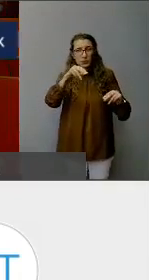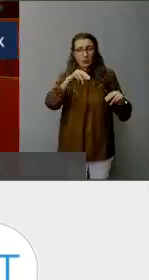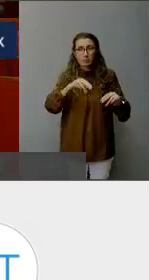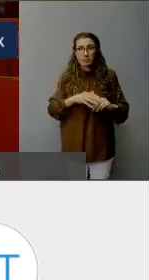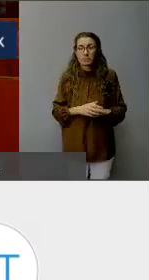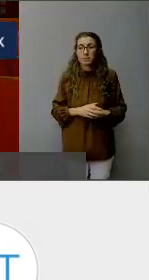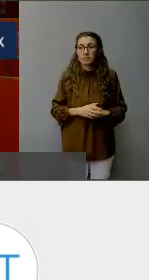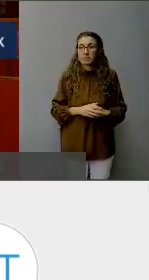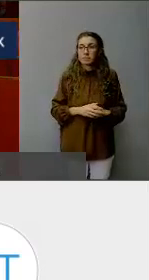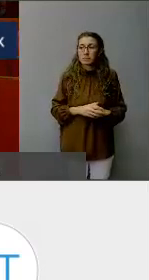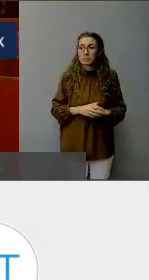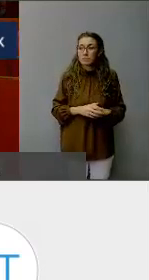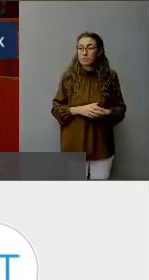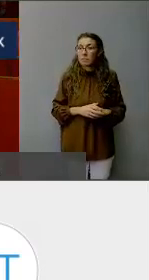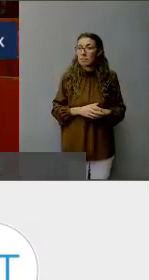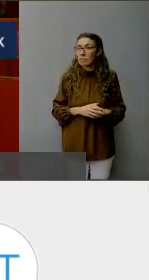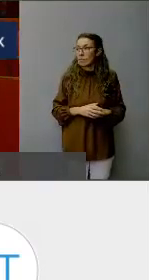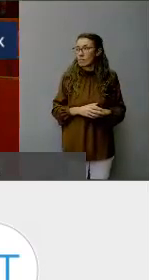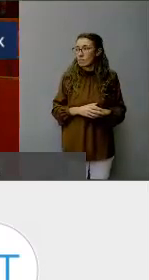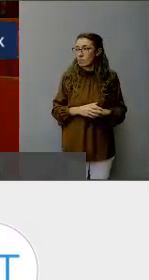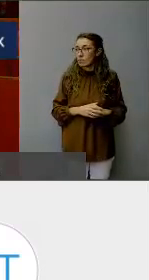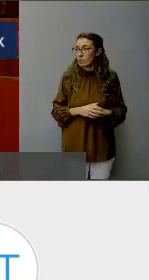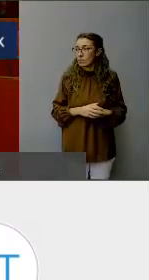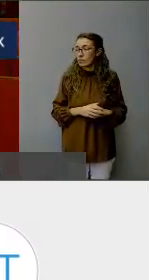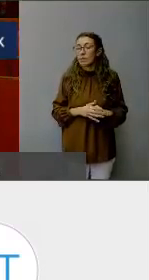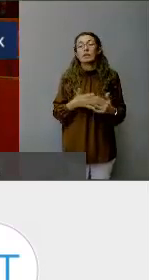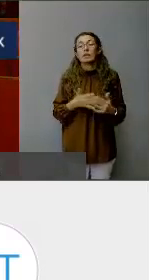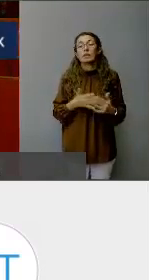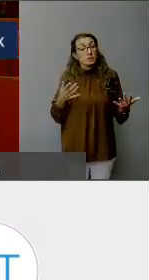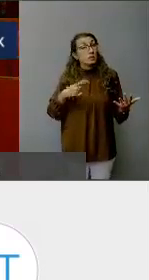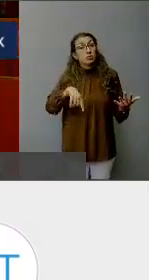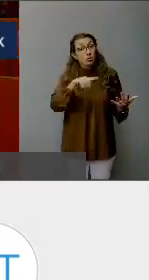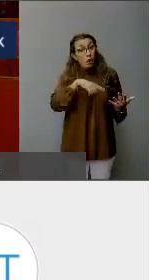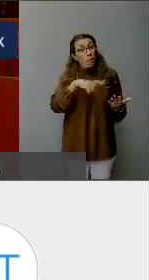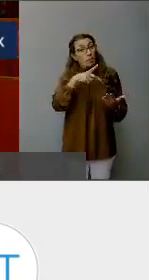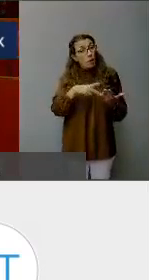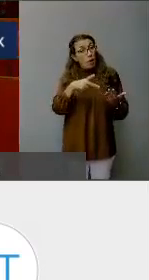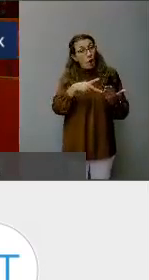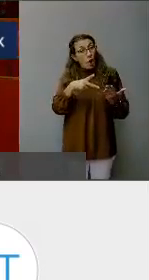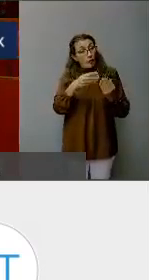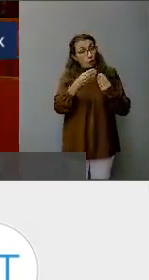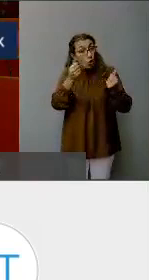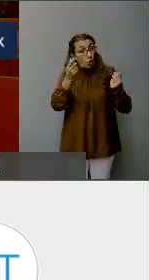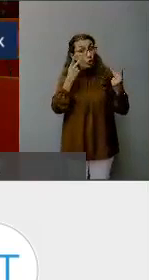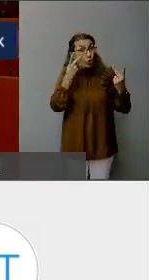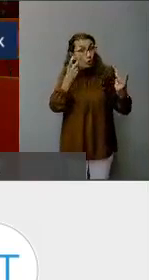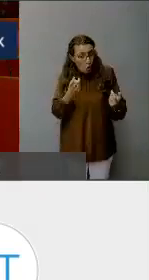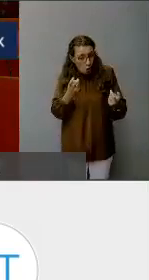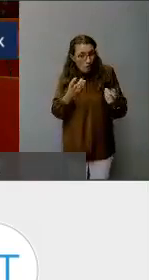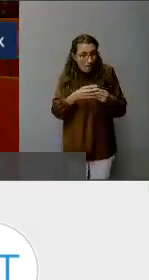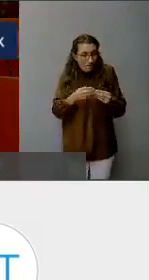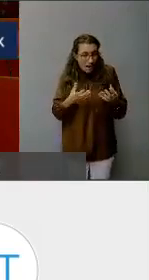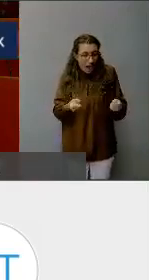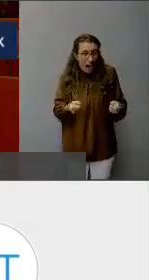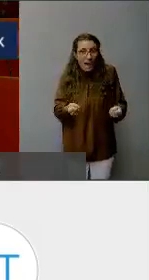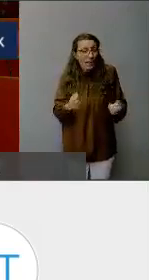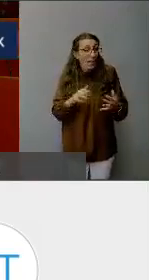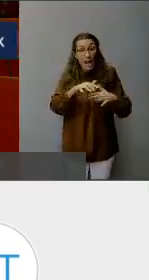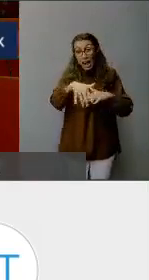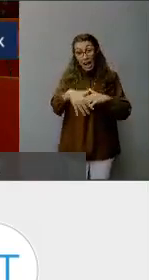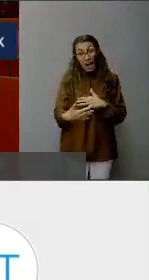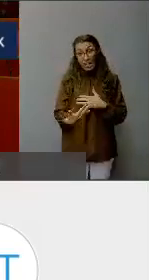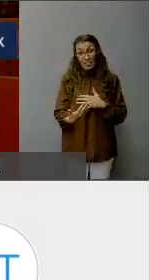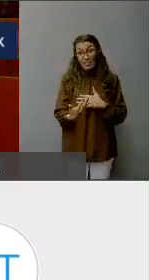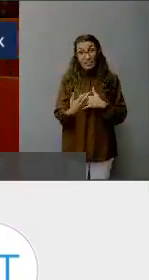noi noi proviamo proviamo a trovare delle soluzioni ea fare altri fanno